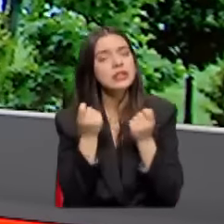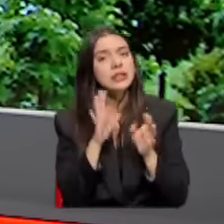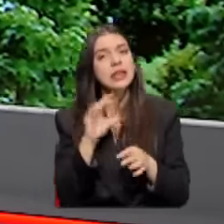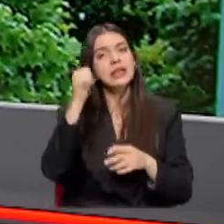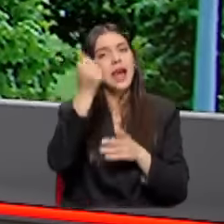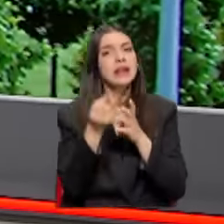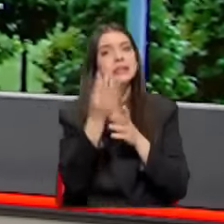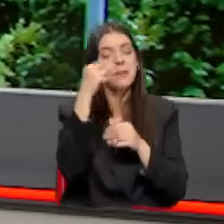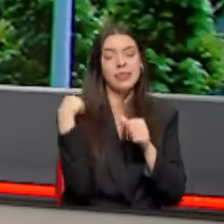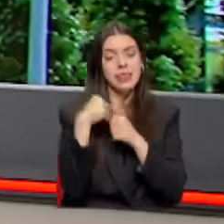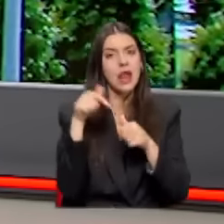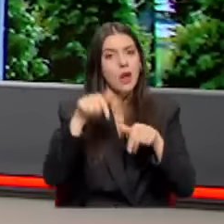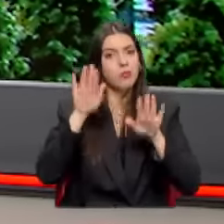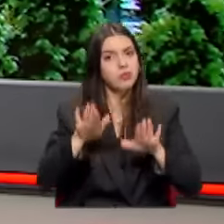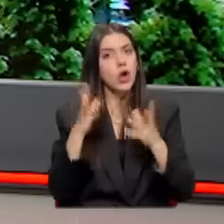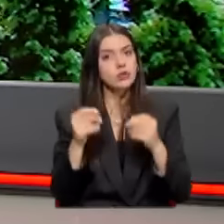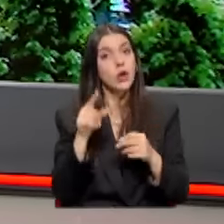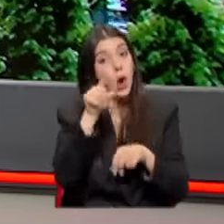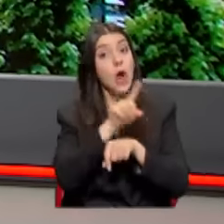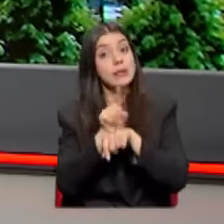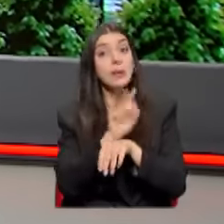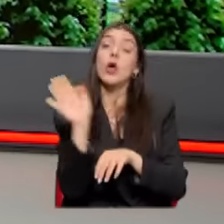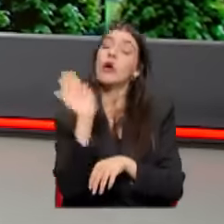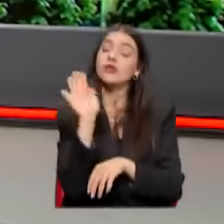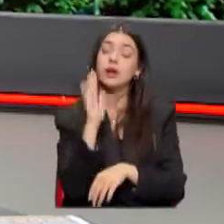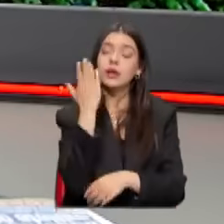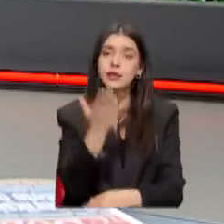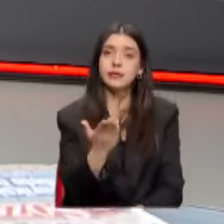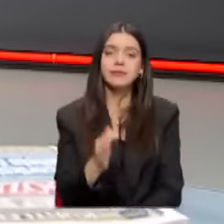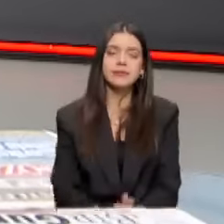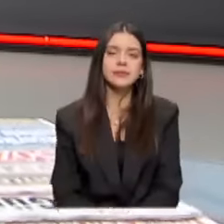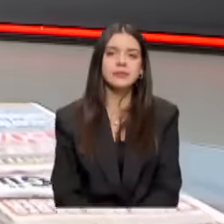sabah tekrar burada olacağız O zamana kadar Hoşça kalın